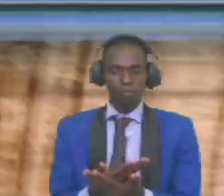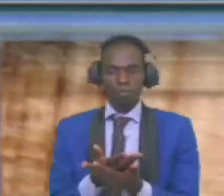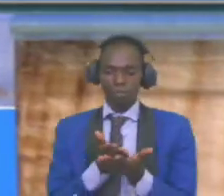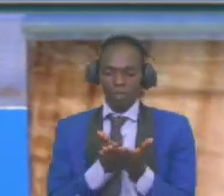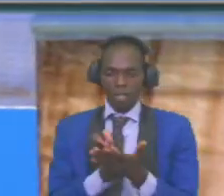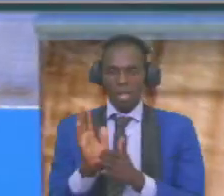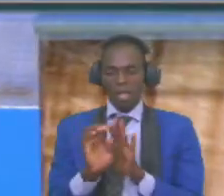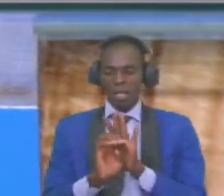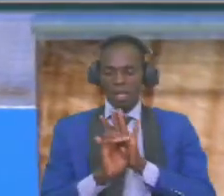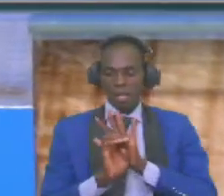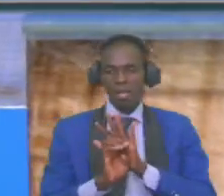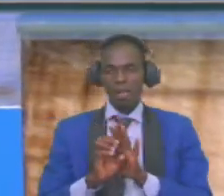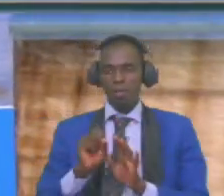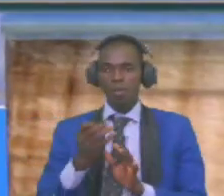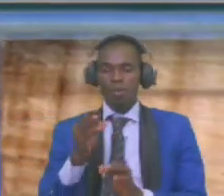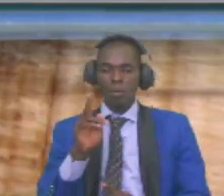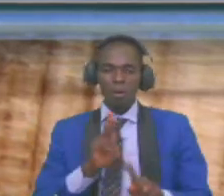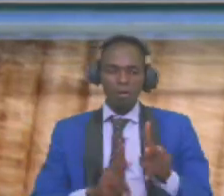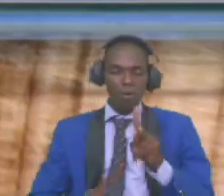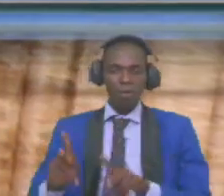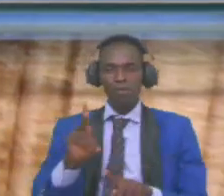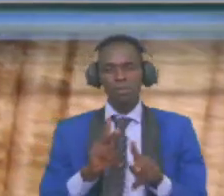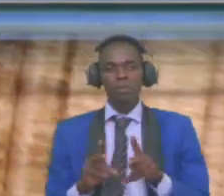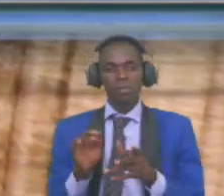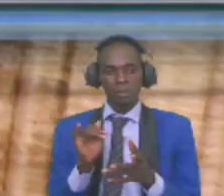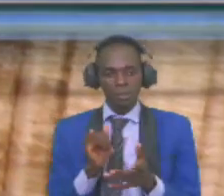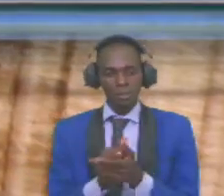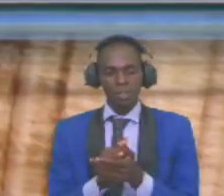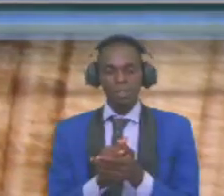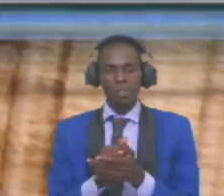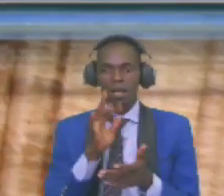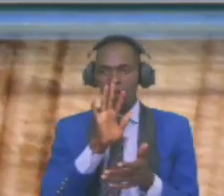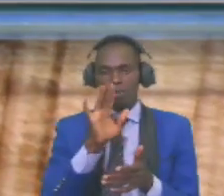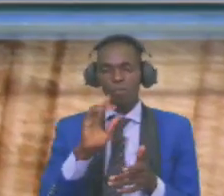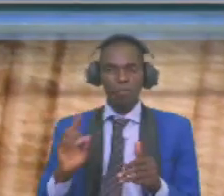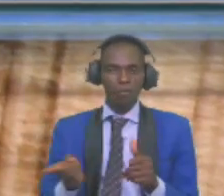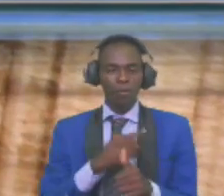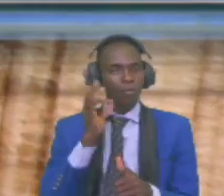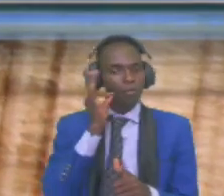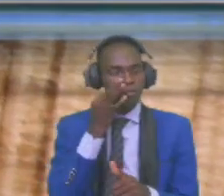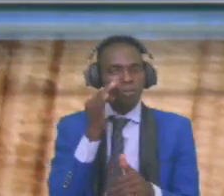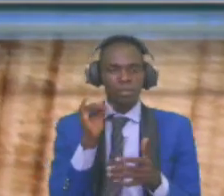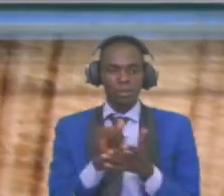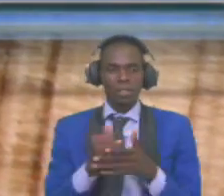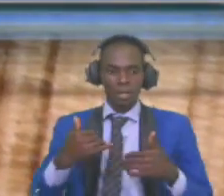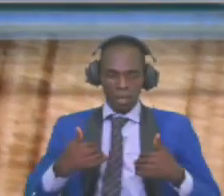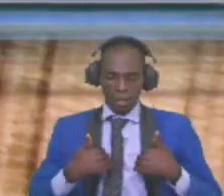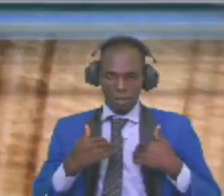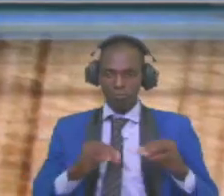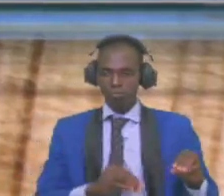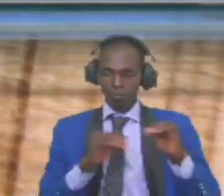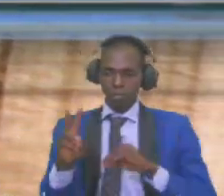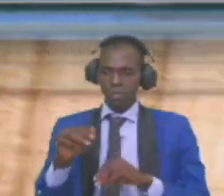de 2,2 du bon exemple de ceux là qui se sont dévoués